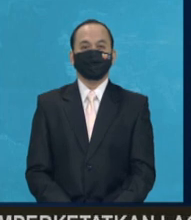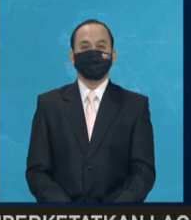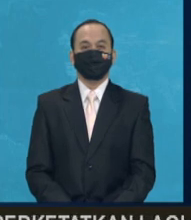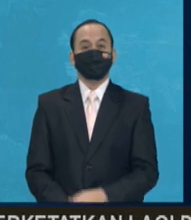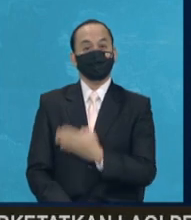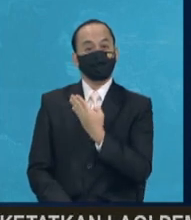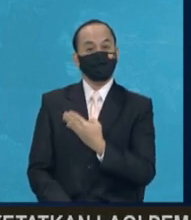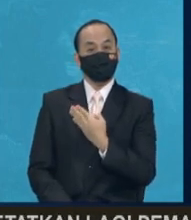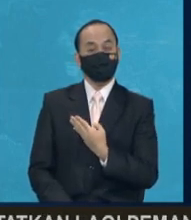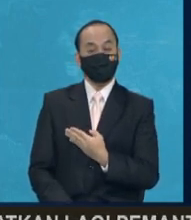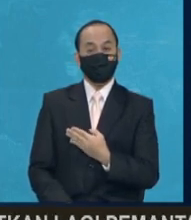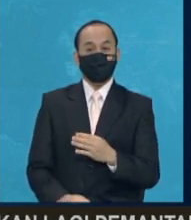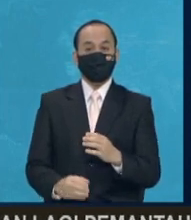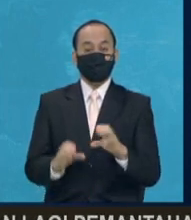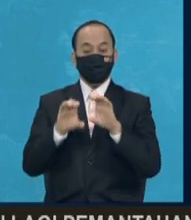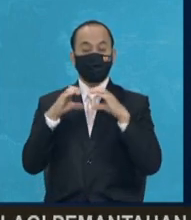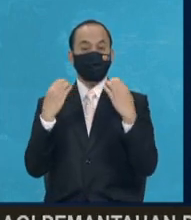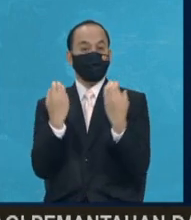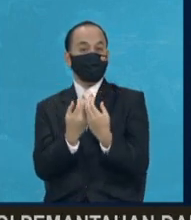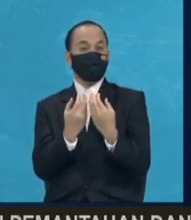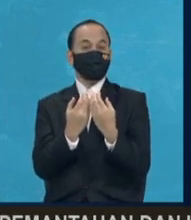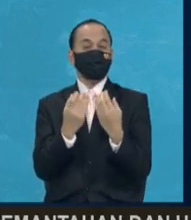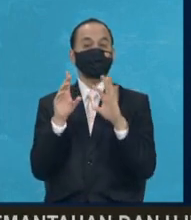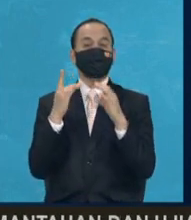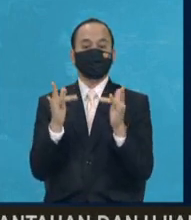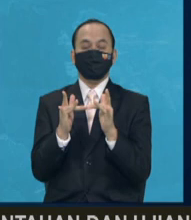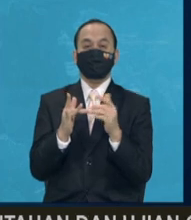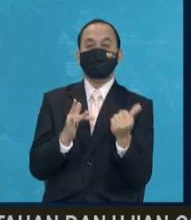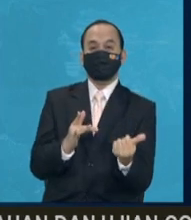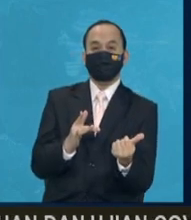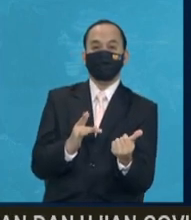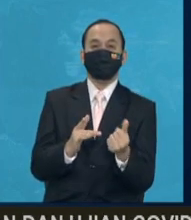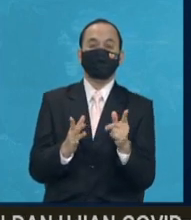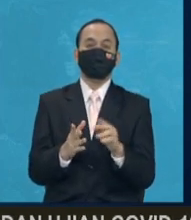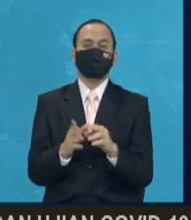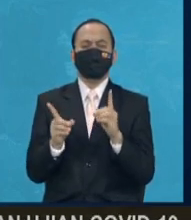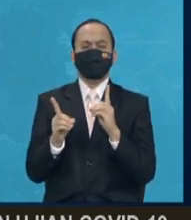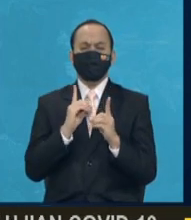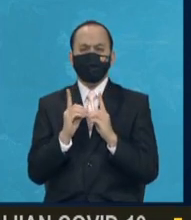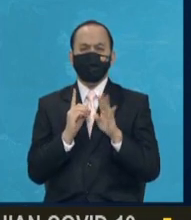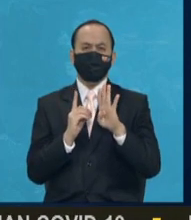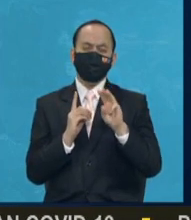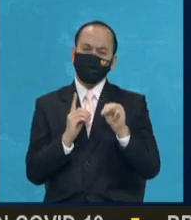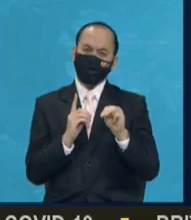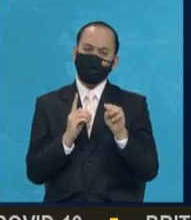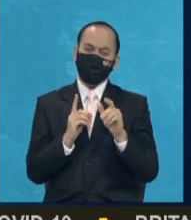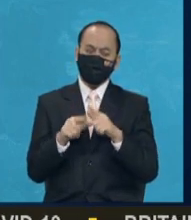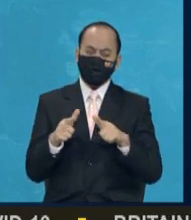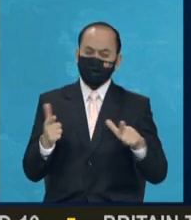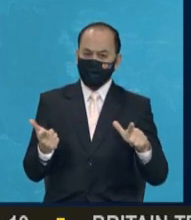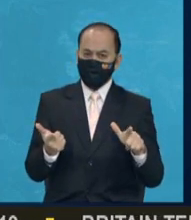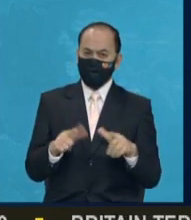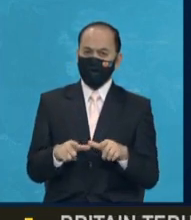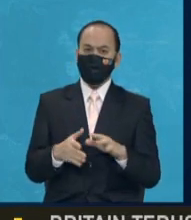suka warna kalau sofa keriting dengan lalu tunggu lesbian yang ditubuhkan pada